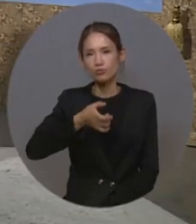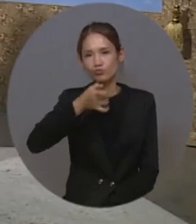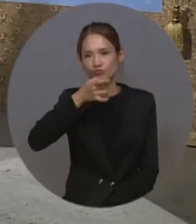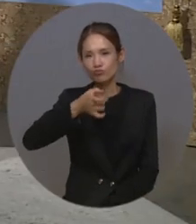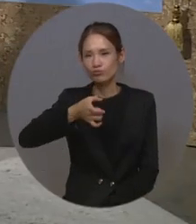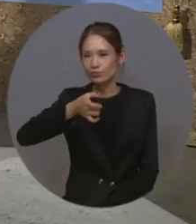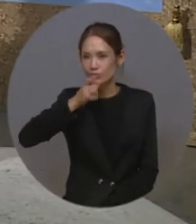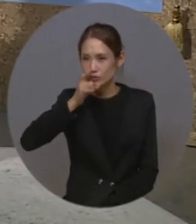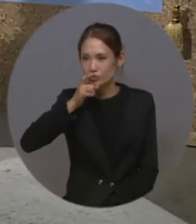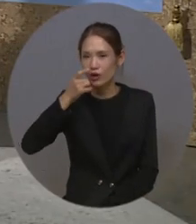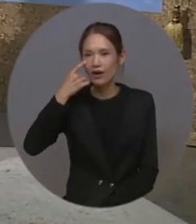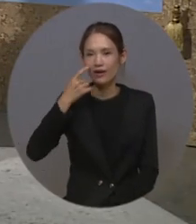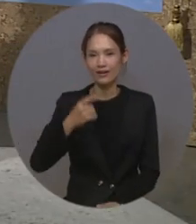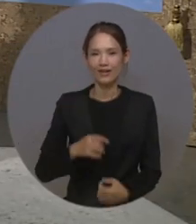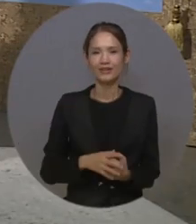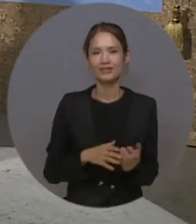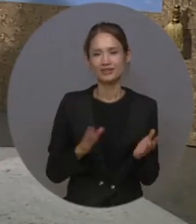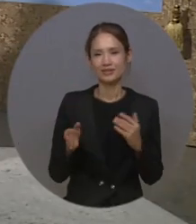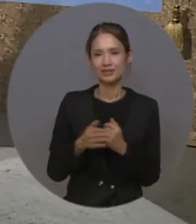물 한 잔 저도 마시죠. 아,